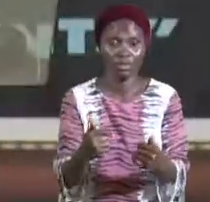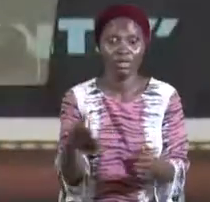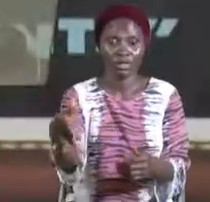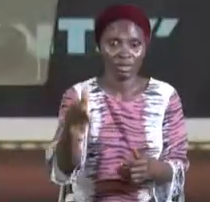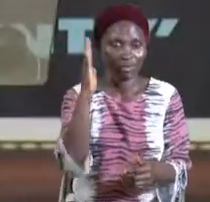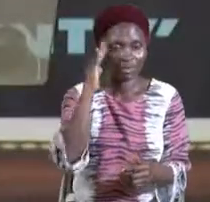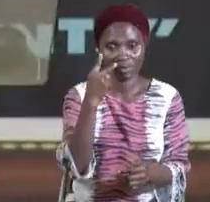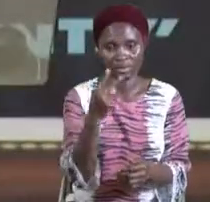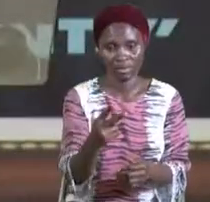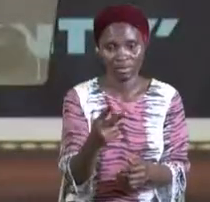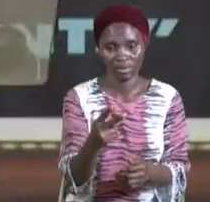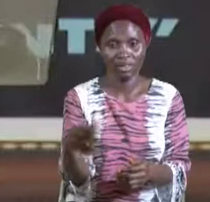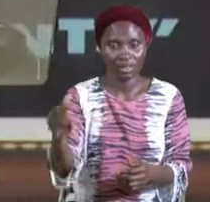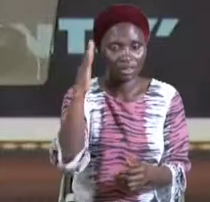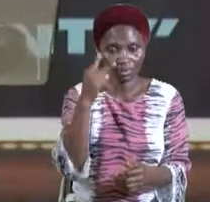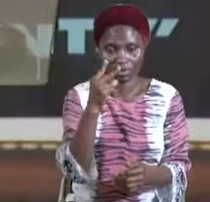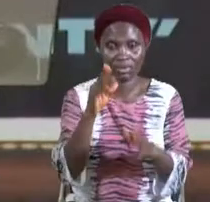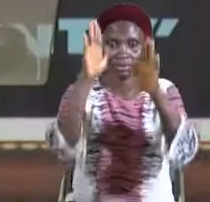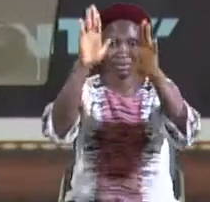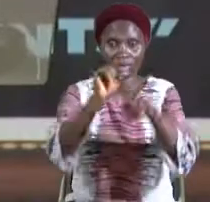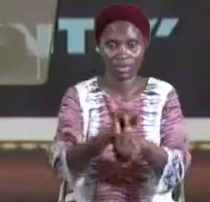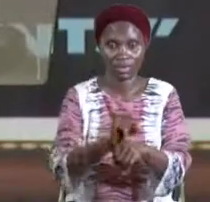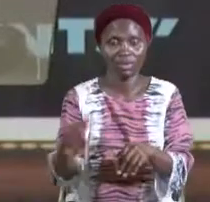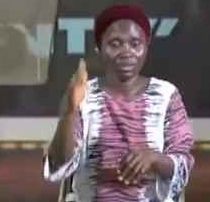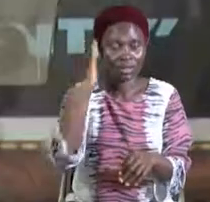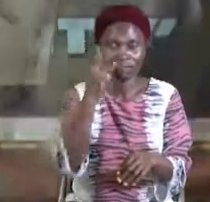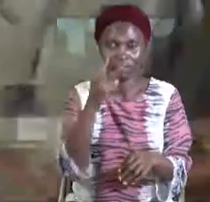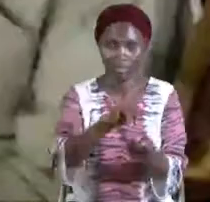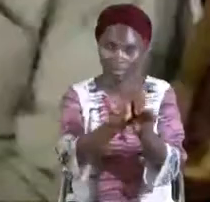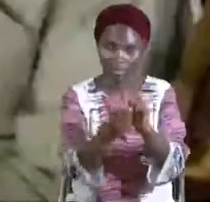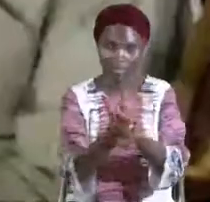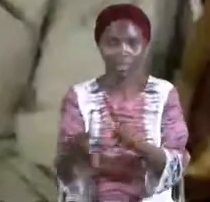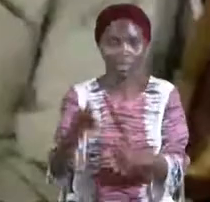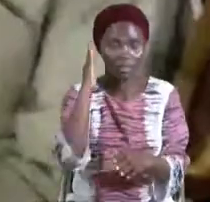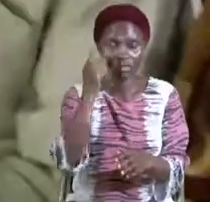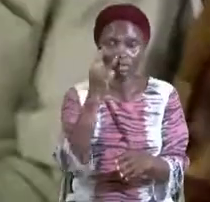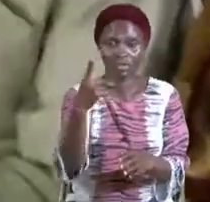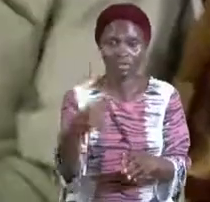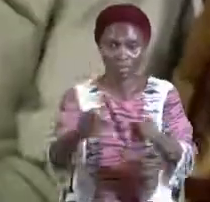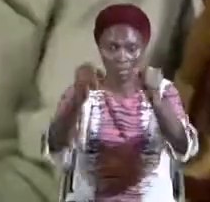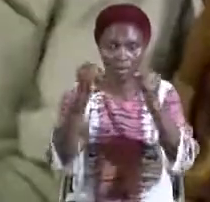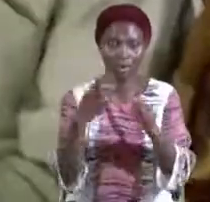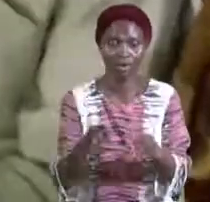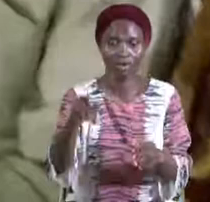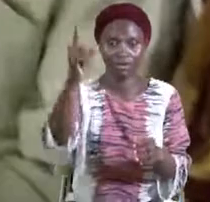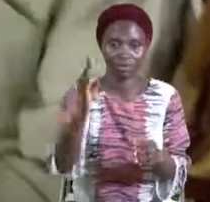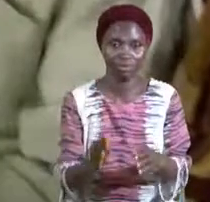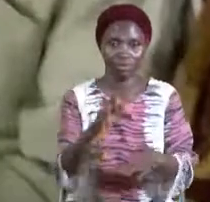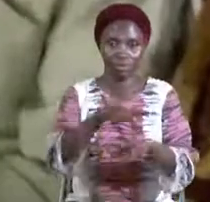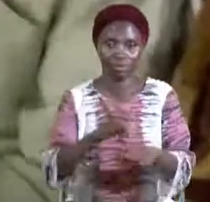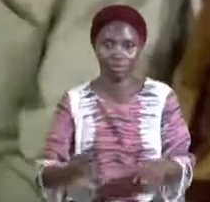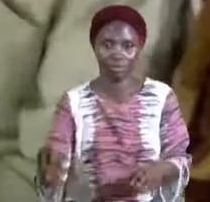voir. Ils verront les miracles. Ils verront la transformation. Ils verront la puissance de Dieu qui les touche au nom